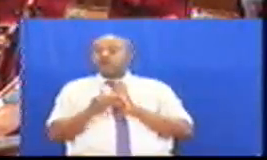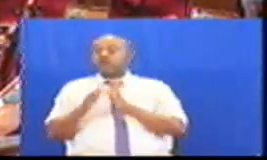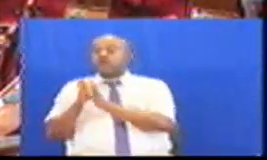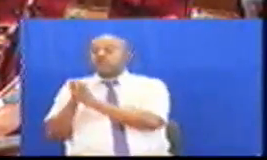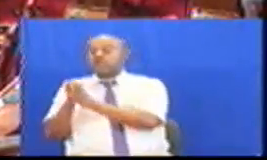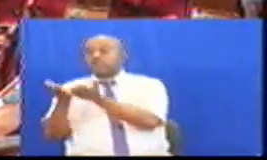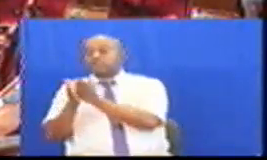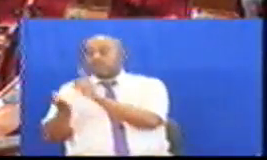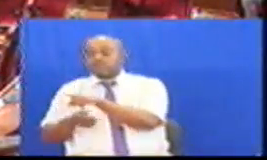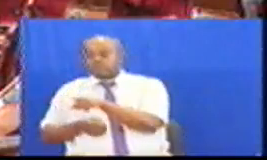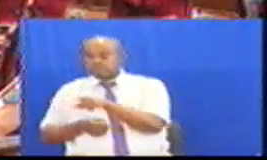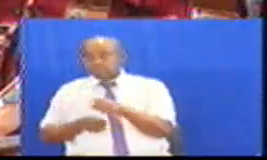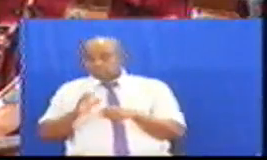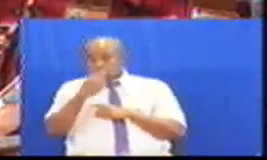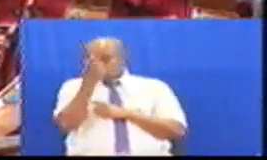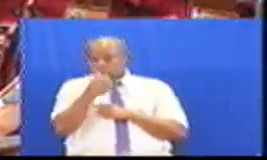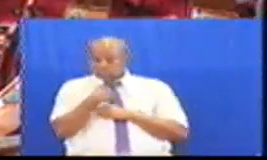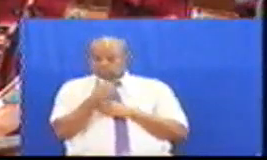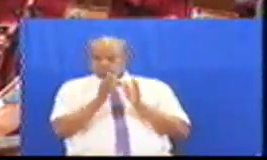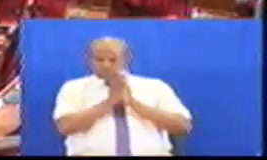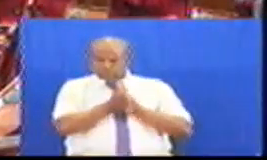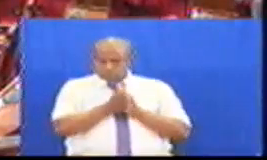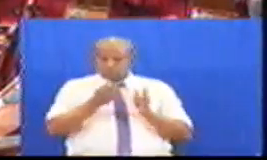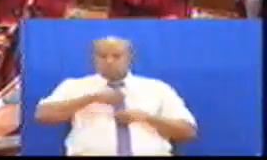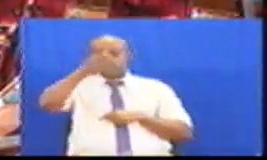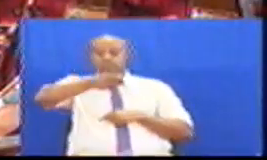kumshukuru sana na kumpongeza Waziri Mahiga,